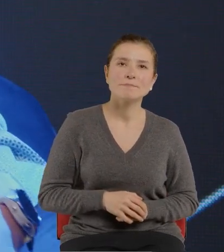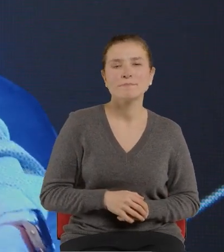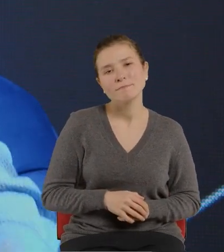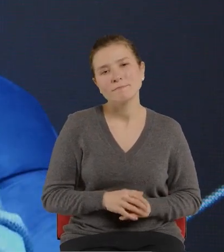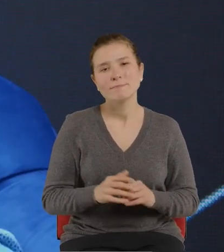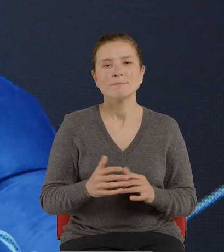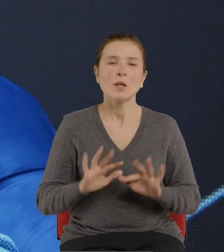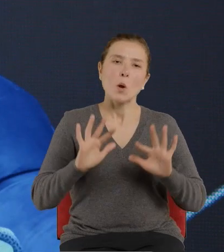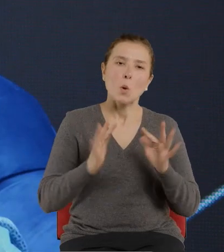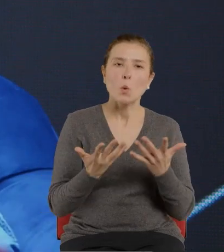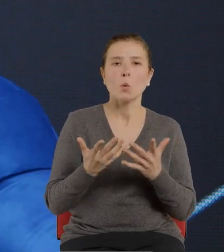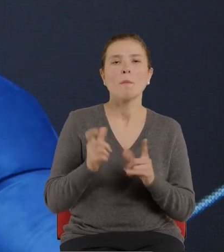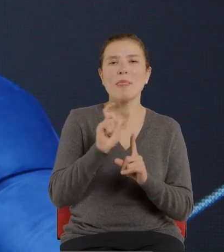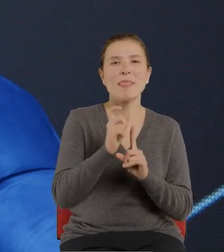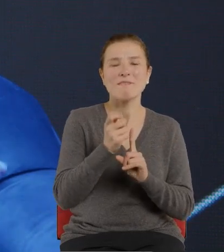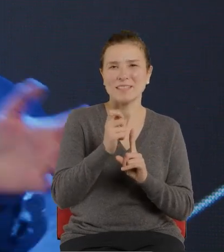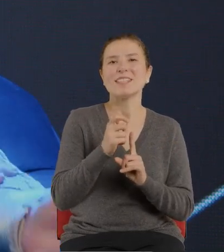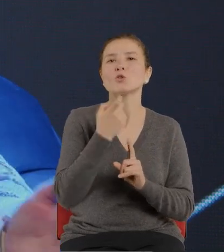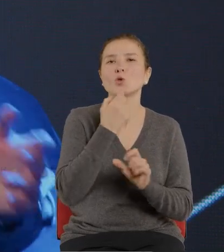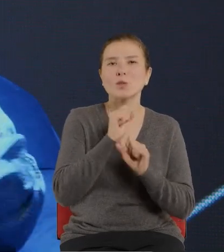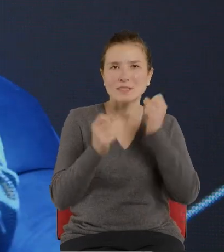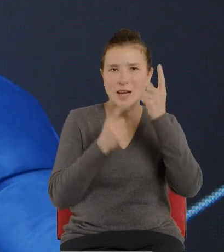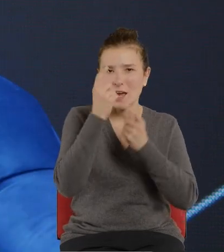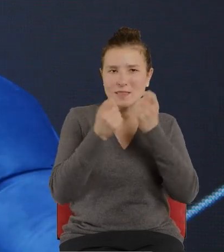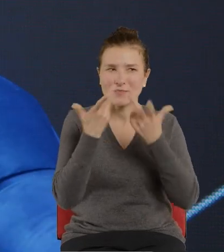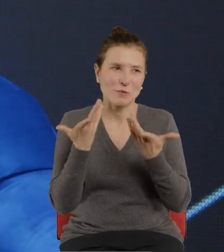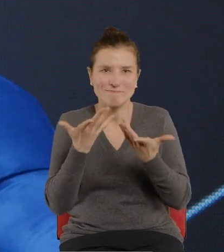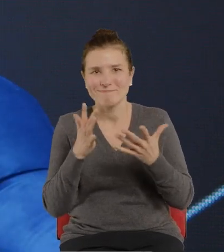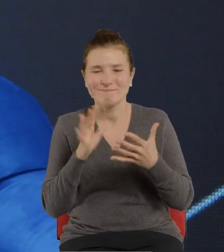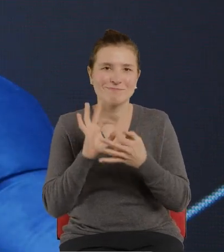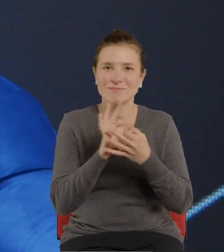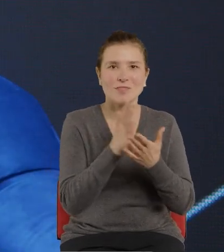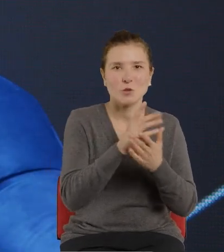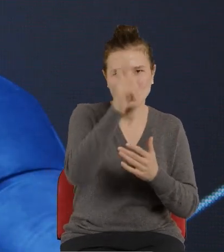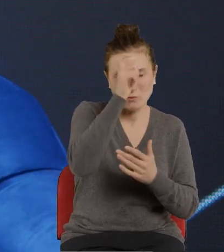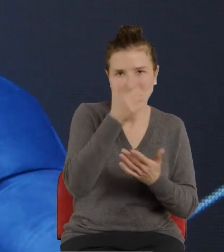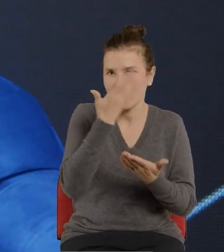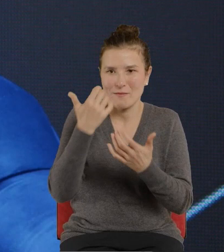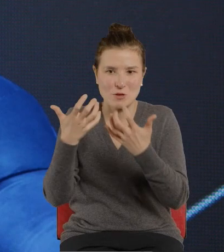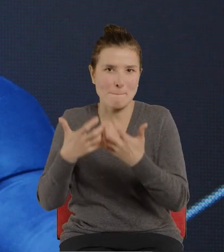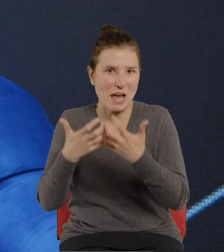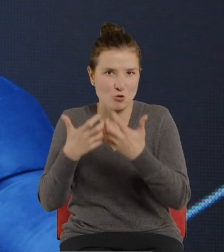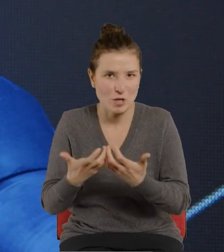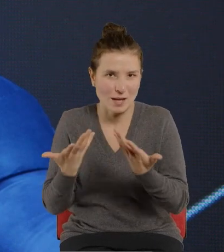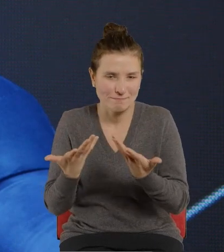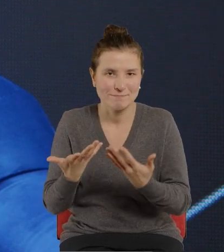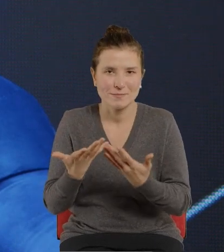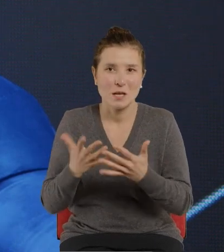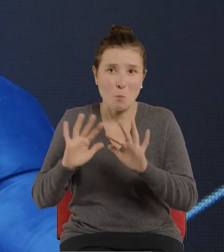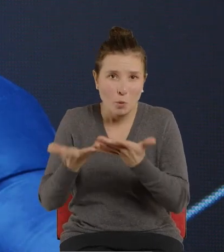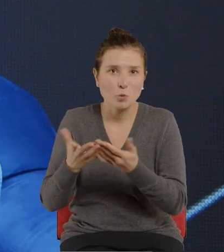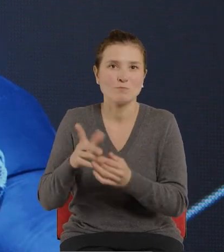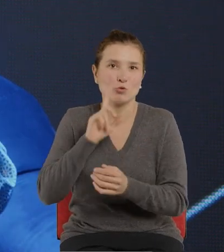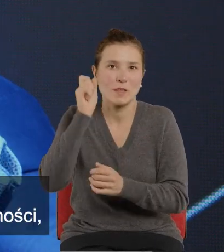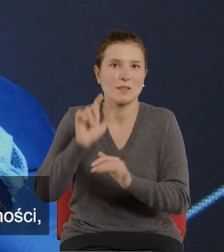Jakby definicja czasami kreatywności przynależą ponoć tylko człowiekowi. Nie wiem, czy maszyna może być, bo na razie maszyna to jest tylko maszyna i